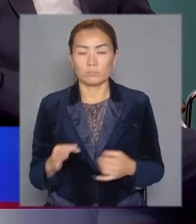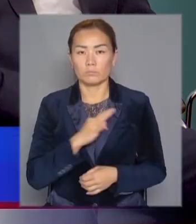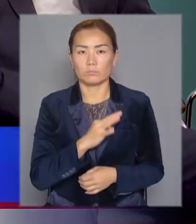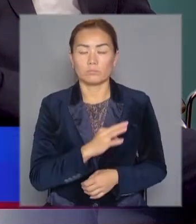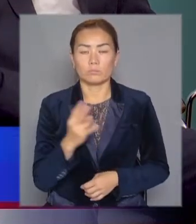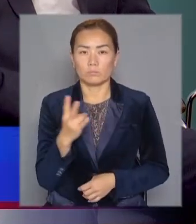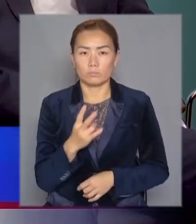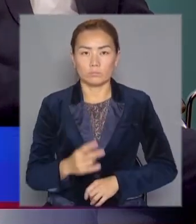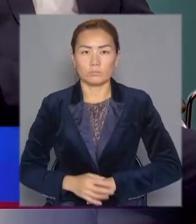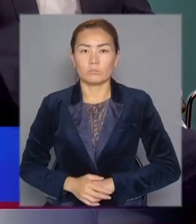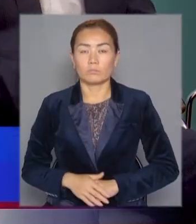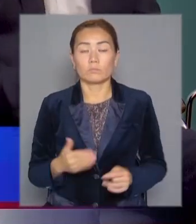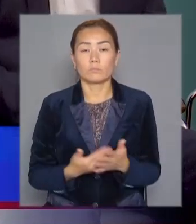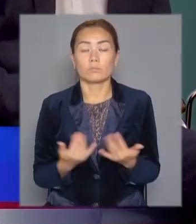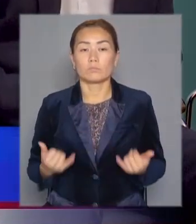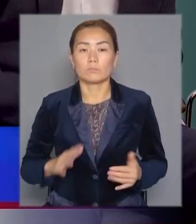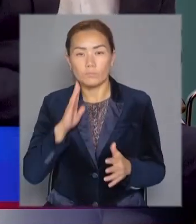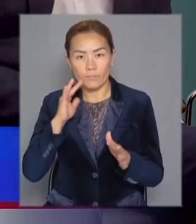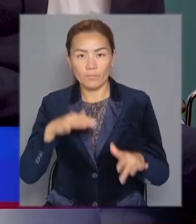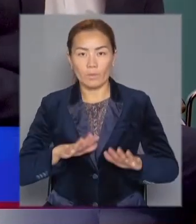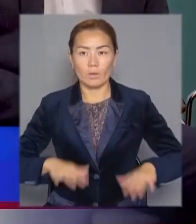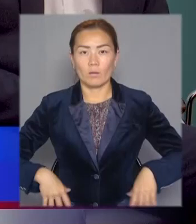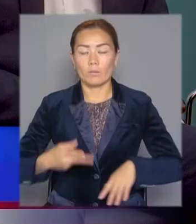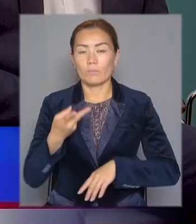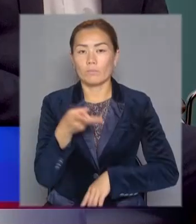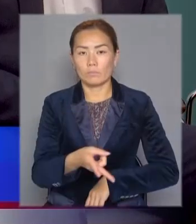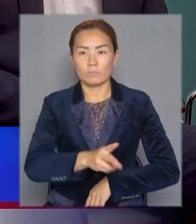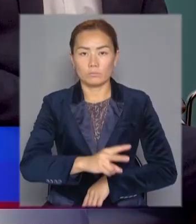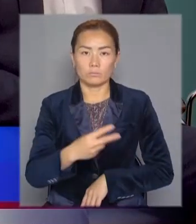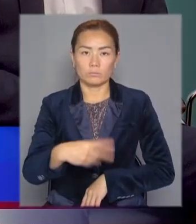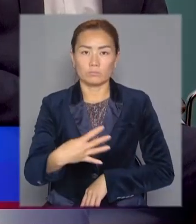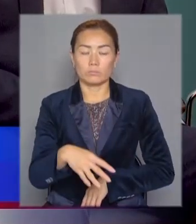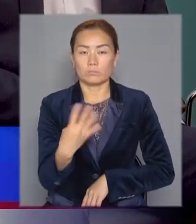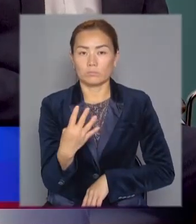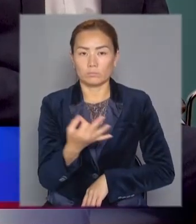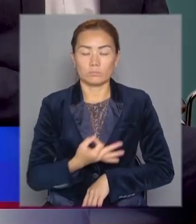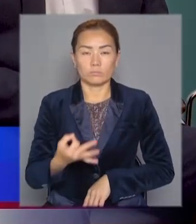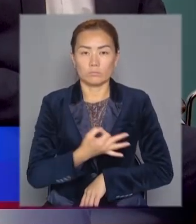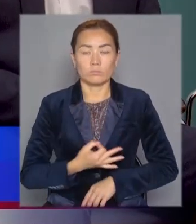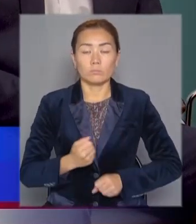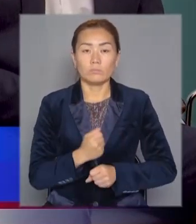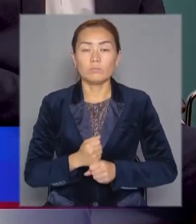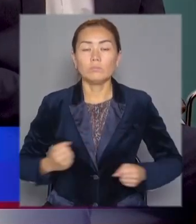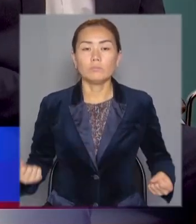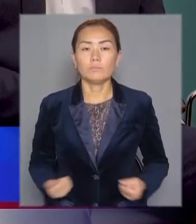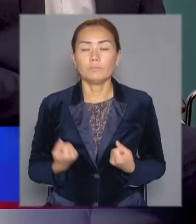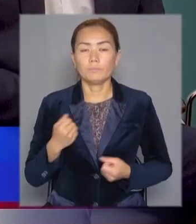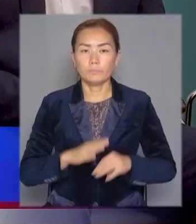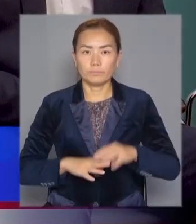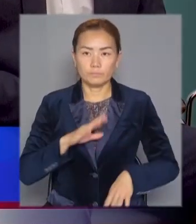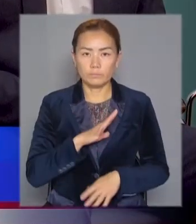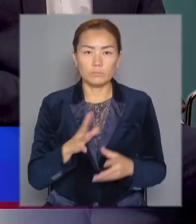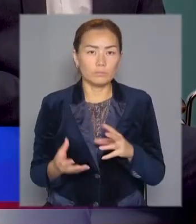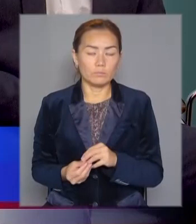пайдалансақ. Мысалы қазір жайық бойында 32 мың 34 те бау-бақша серіктестіктер бар.